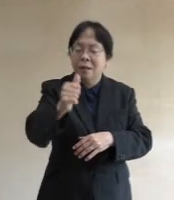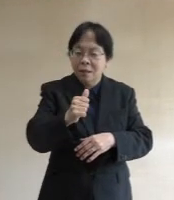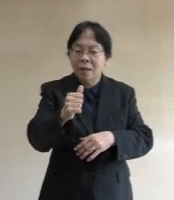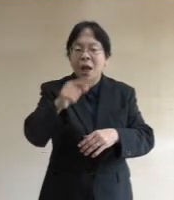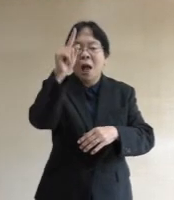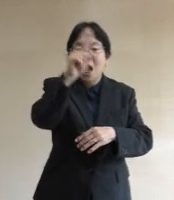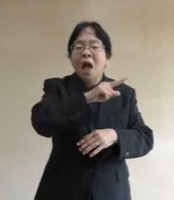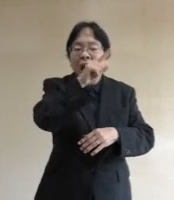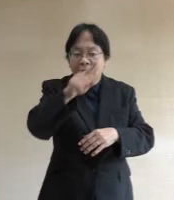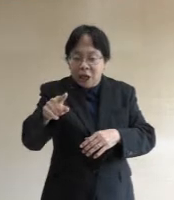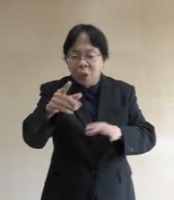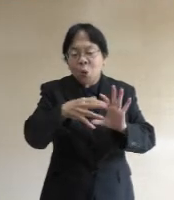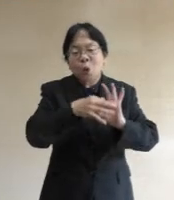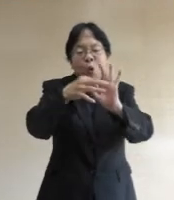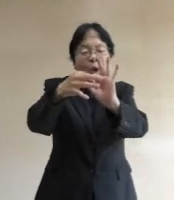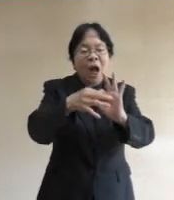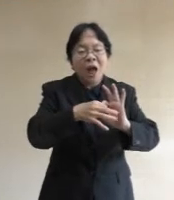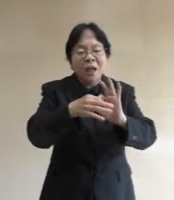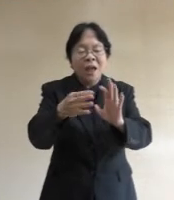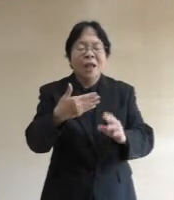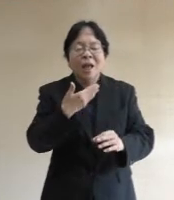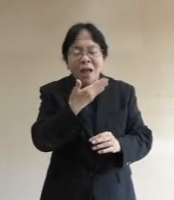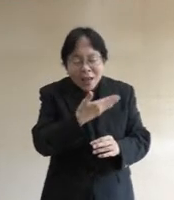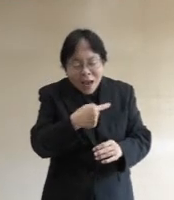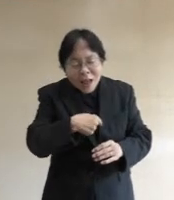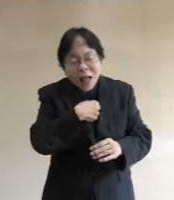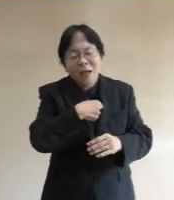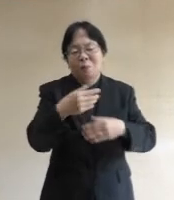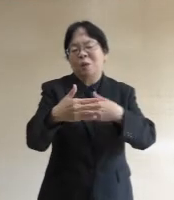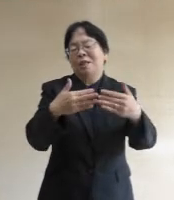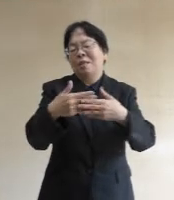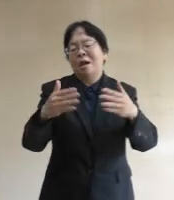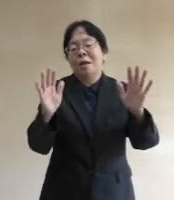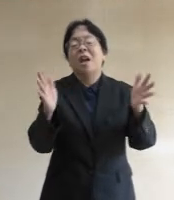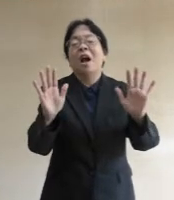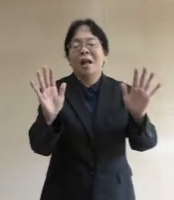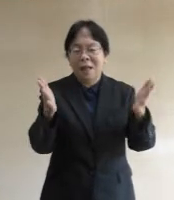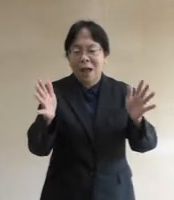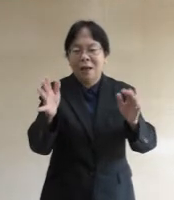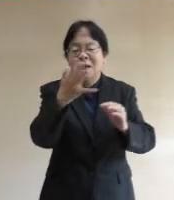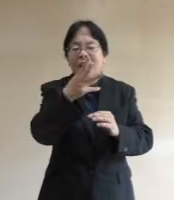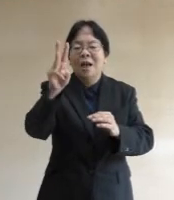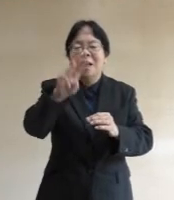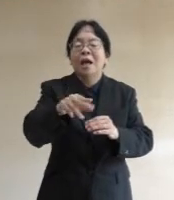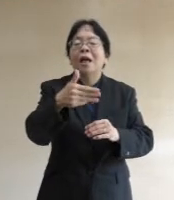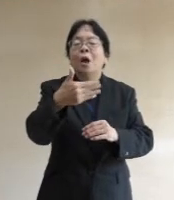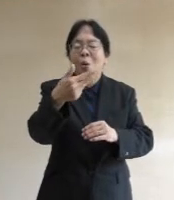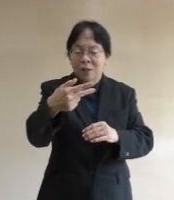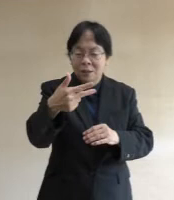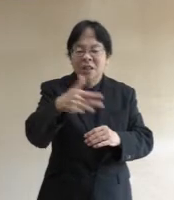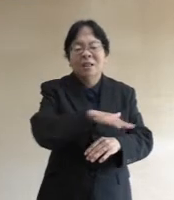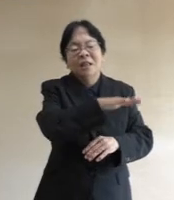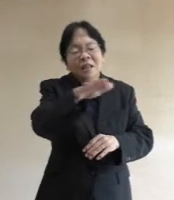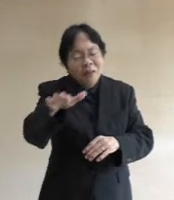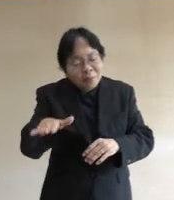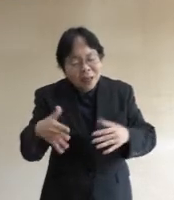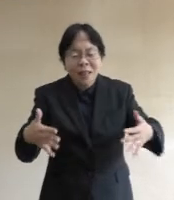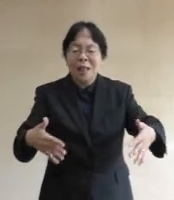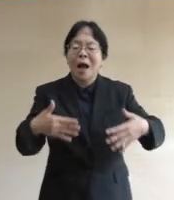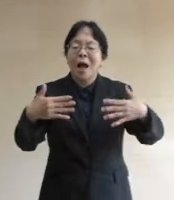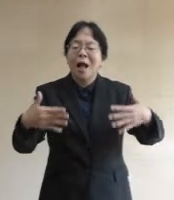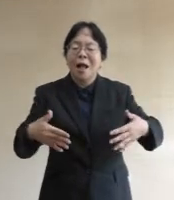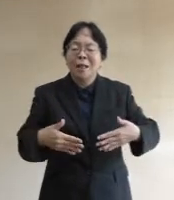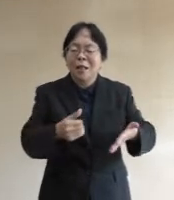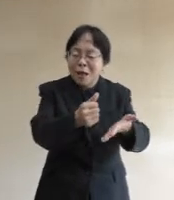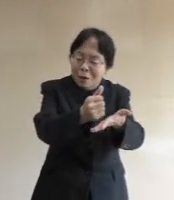観に来て人とのことで嫌な思いをしたことがない、あの立川市の方はすごくみんな温かく迎